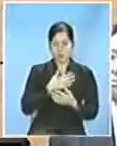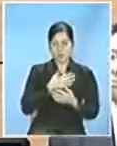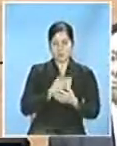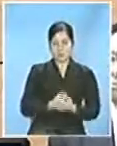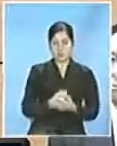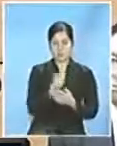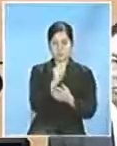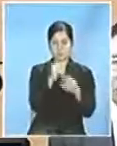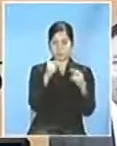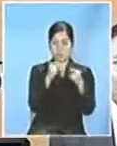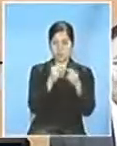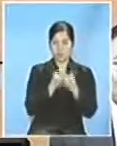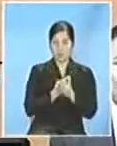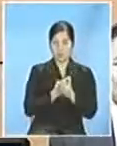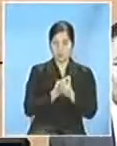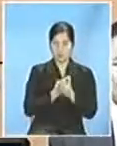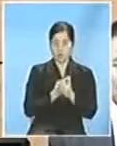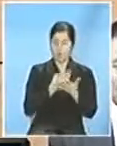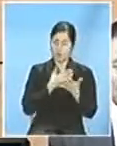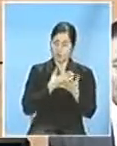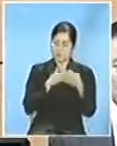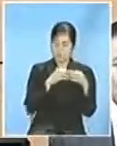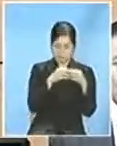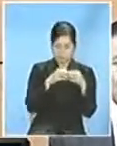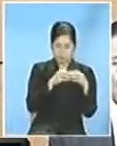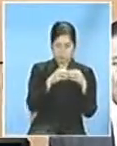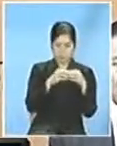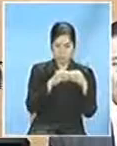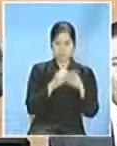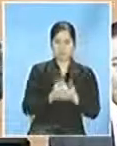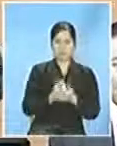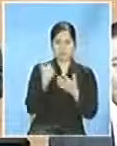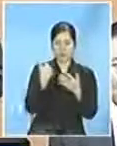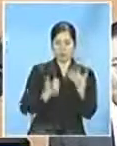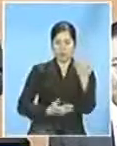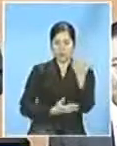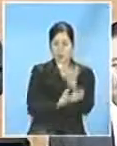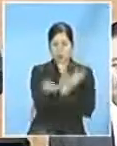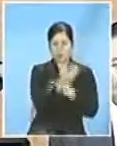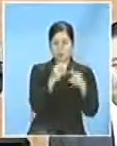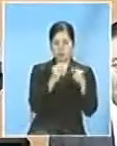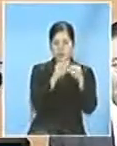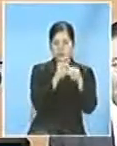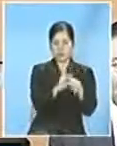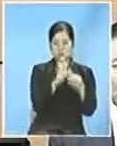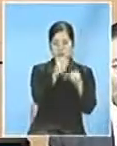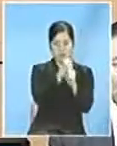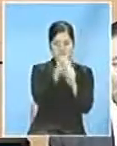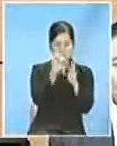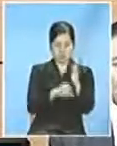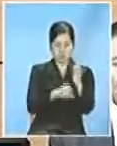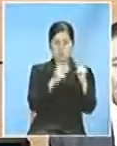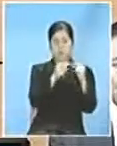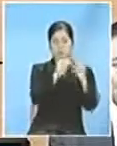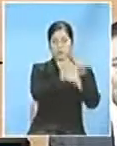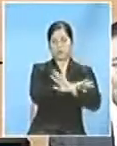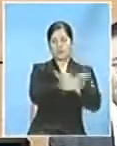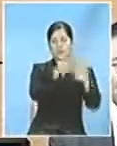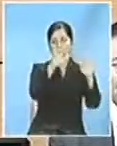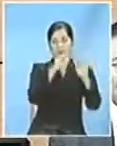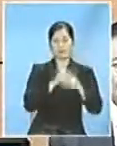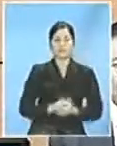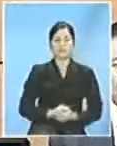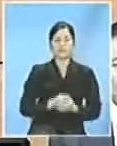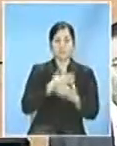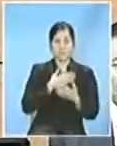คนส่วนหนึ่งที่มีโอกาสอยู่ในเงื่อนไขของการนิรโทษกรรมและบางเวลา